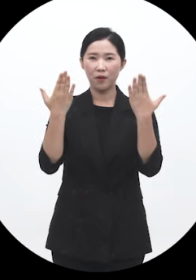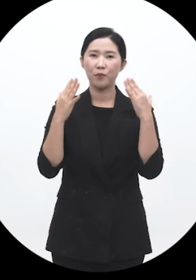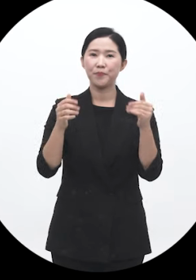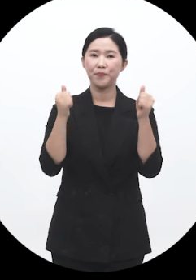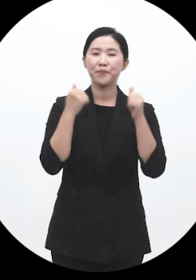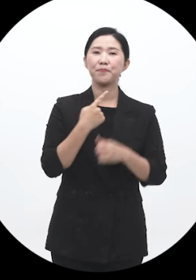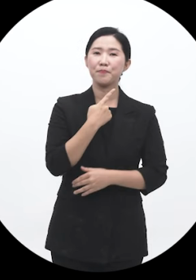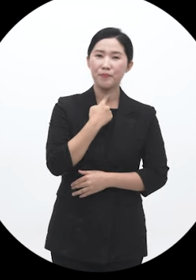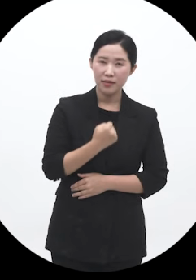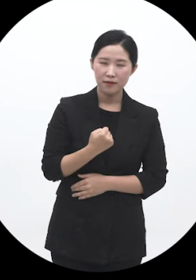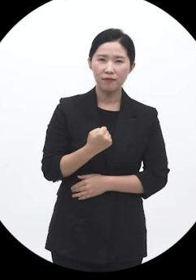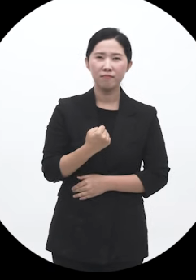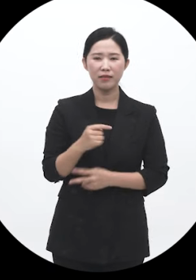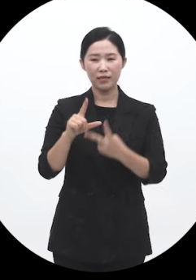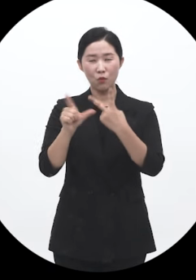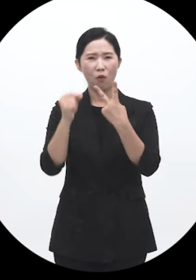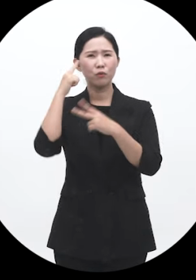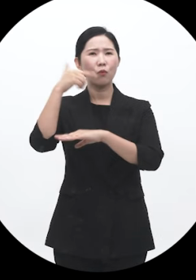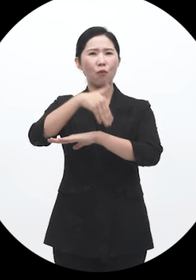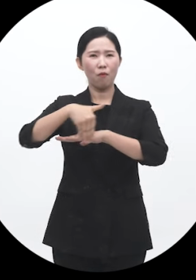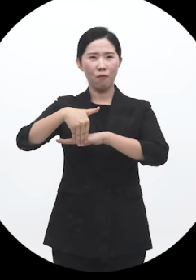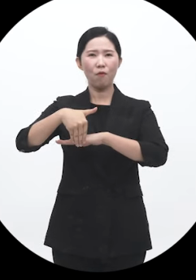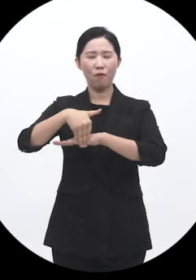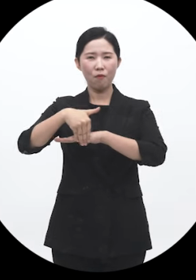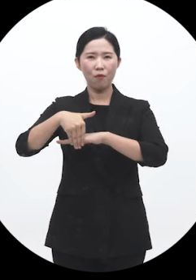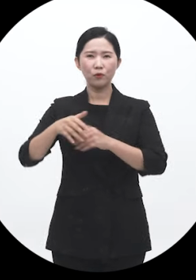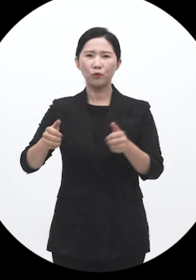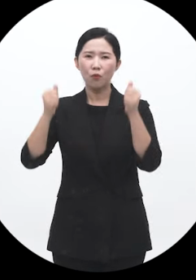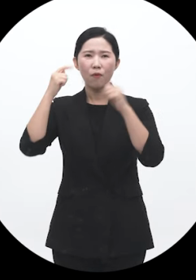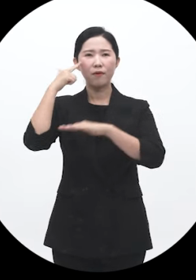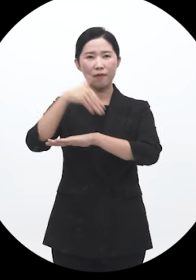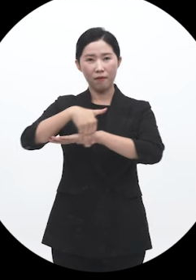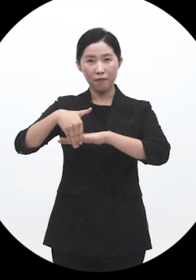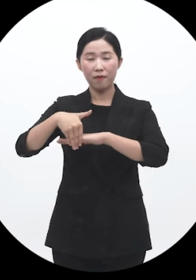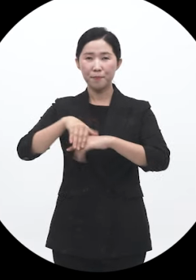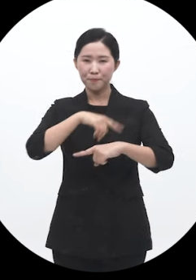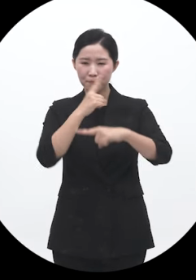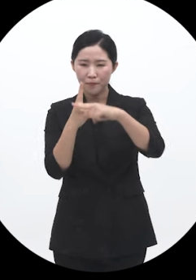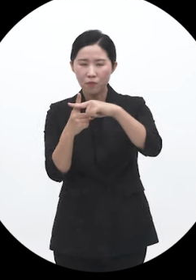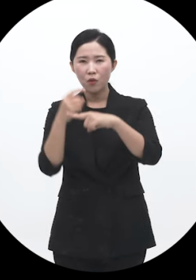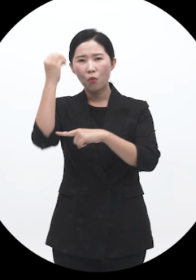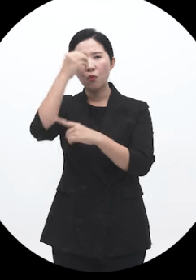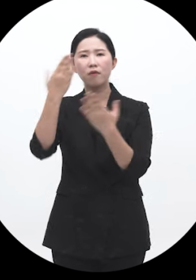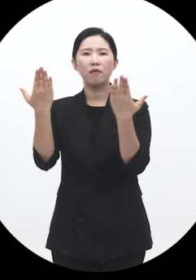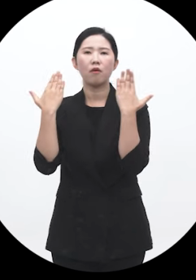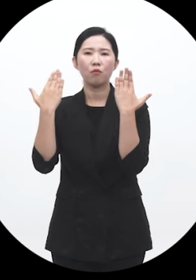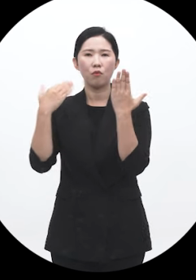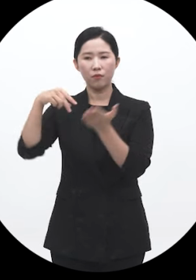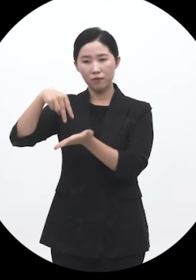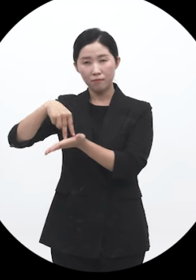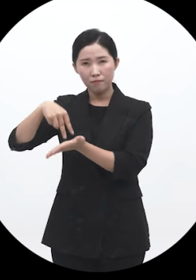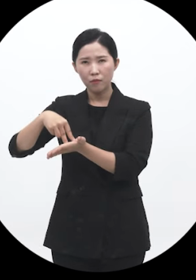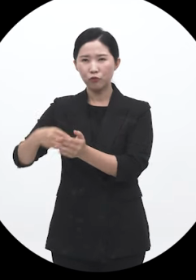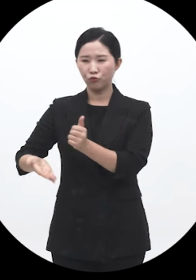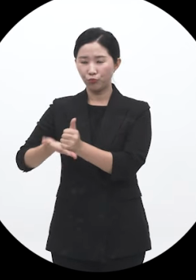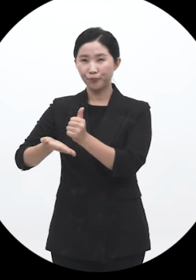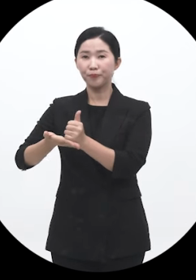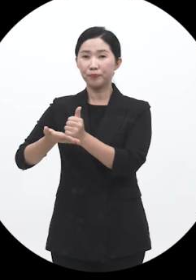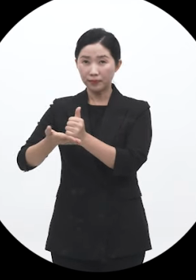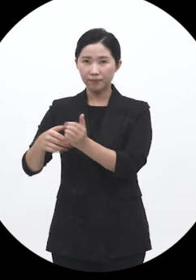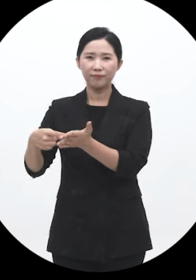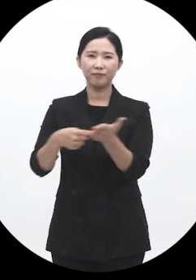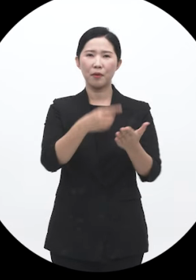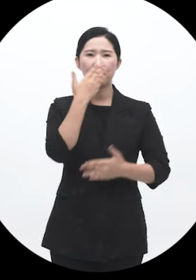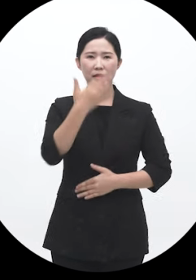졸업 예정자로서 출신 고교의 추천을 받은 자입니다. 고교별 추천 인원에 제한은 없습니다.